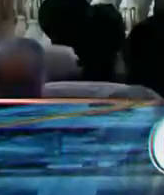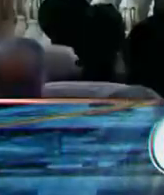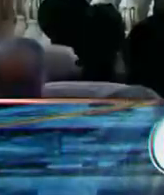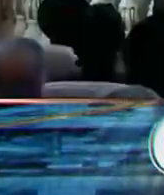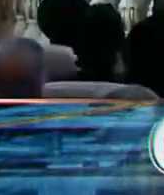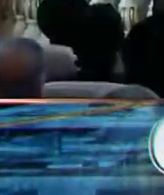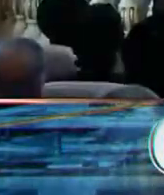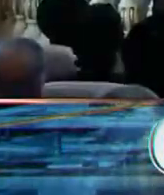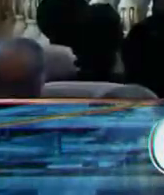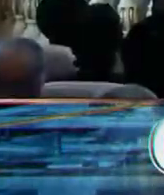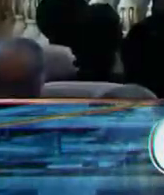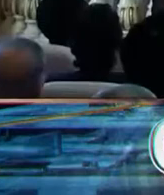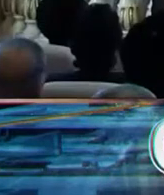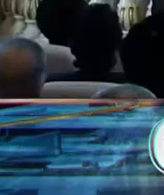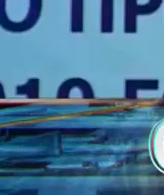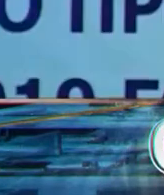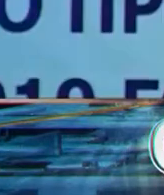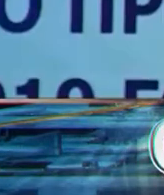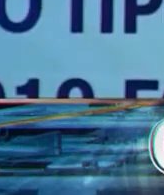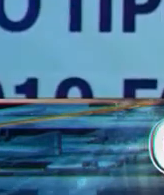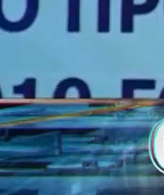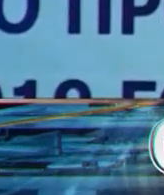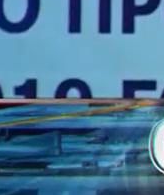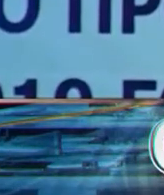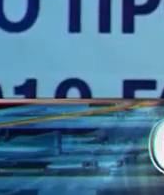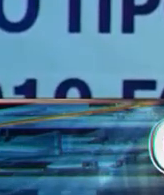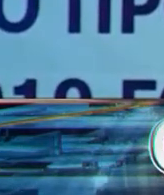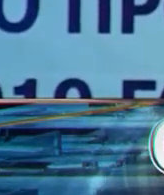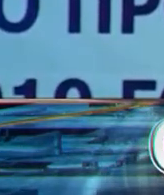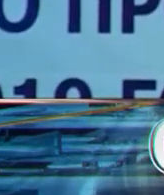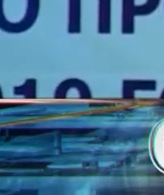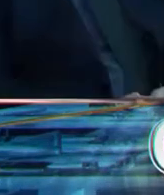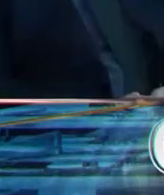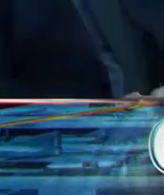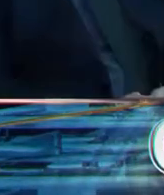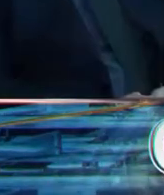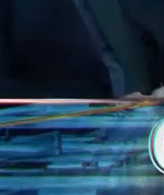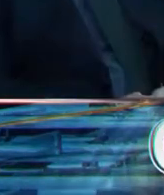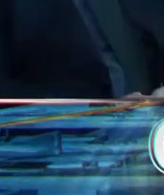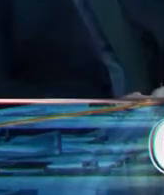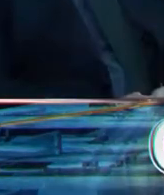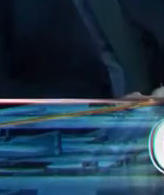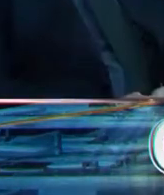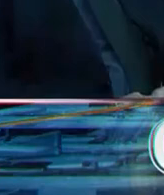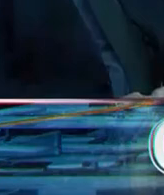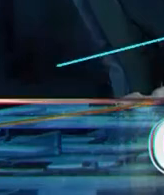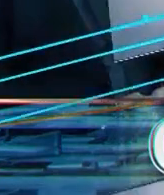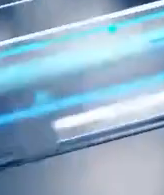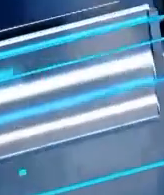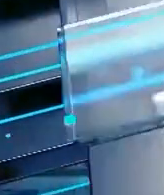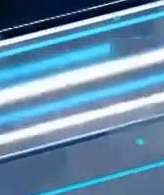Отчетная встреча. Аким Карасайского района подвел итоги прошлого года и поделился планами на текущий с населением